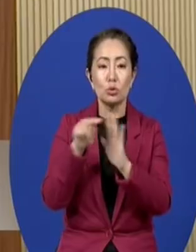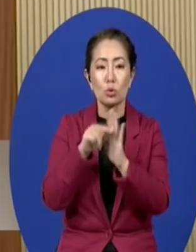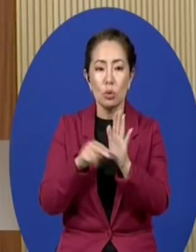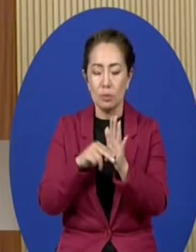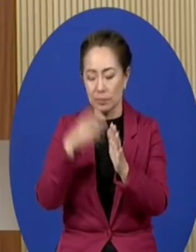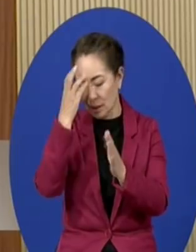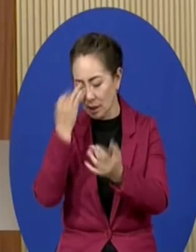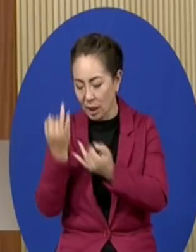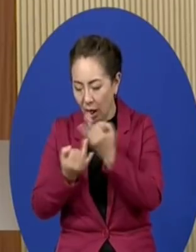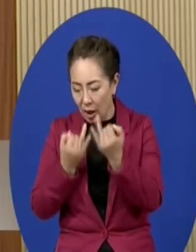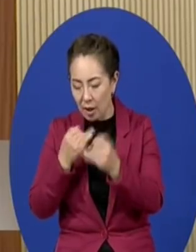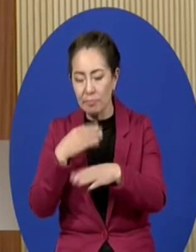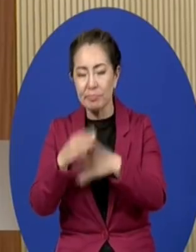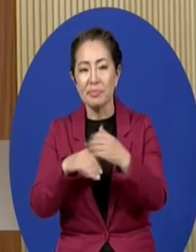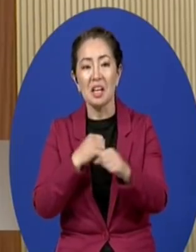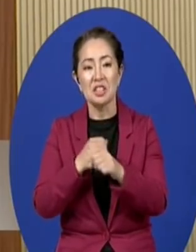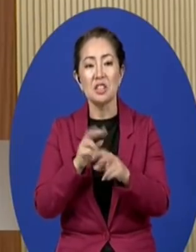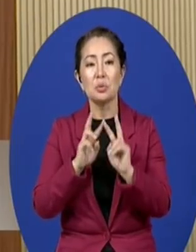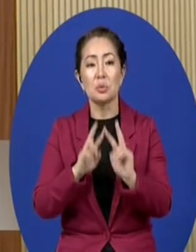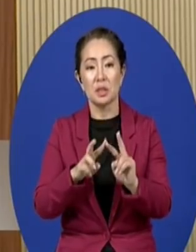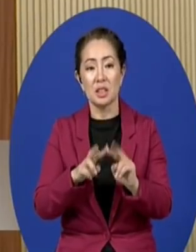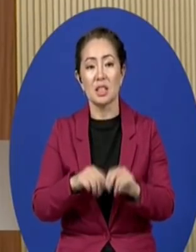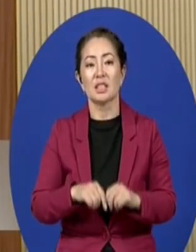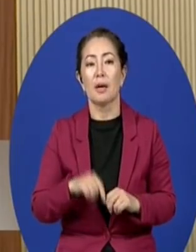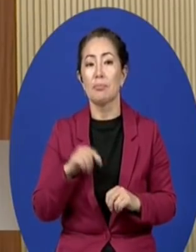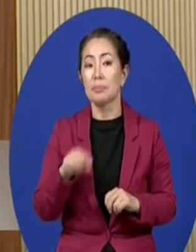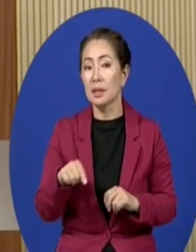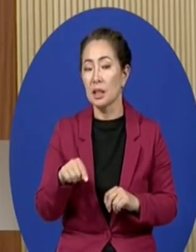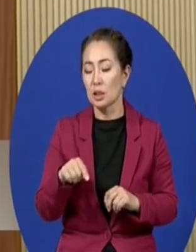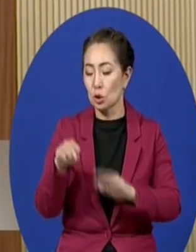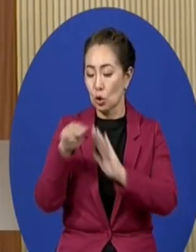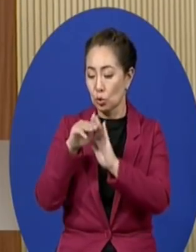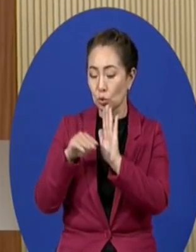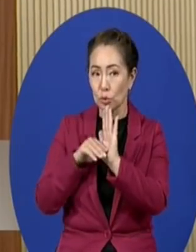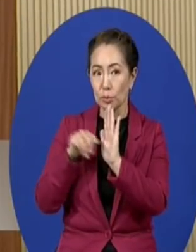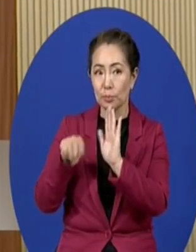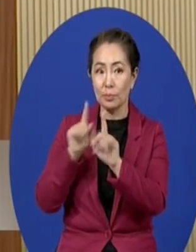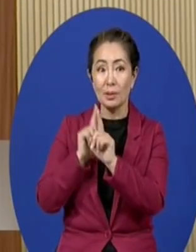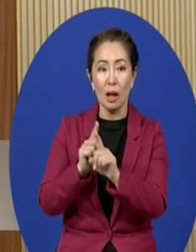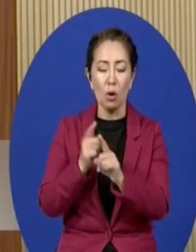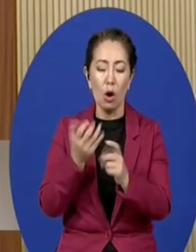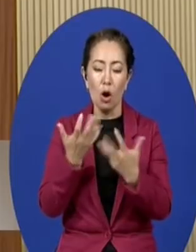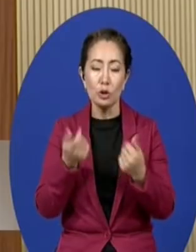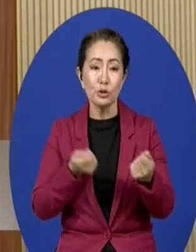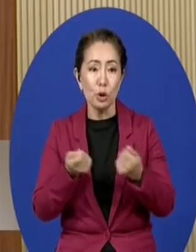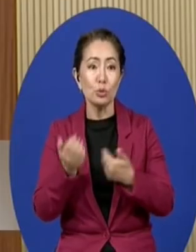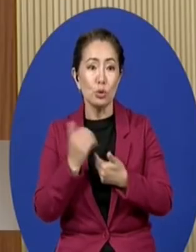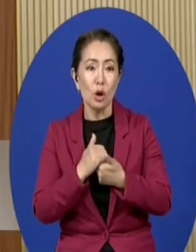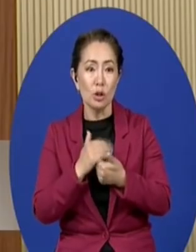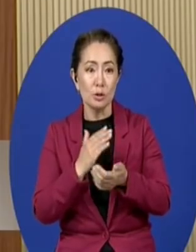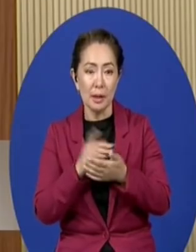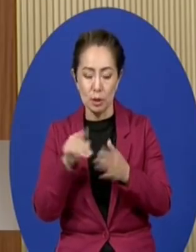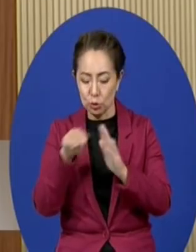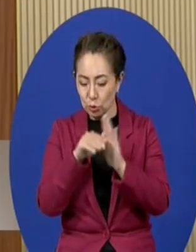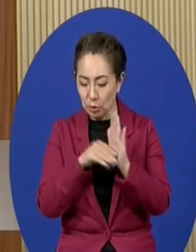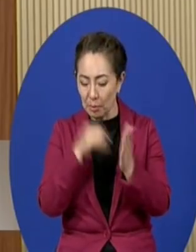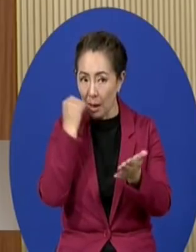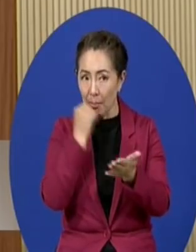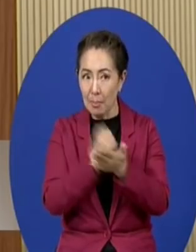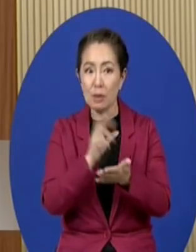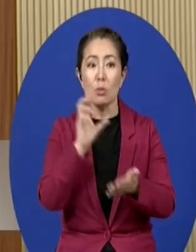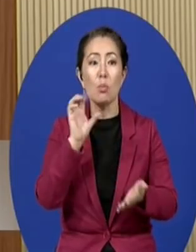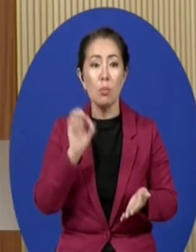одоо холбогдох ажлуудыг хийгээд явж байгаа. Энэхүү журмын дээр бол нэлээд олон зохицуултууд орсон. Тэгэхээр энэ журам батлагдсанаар